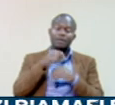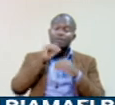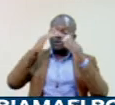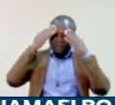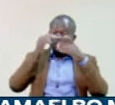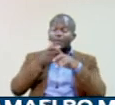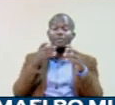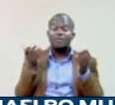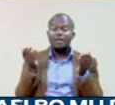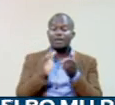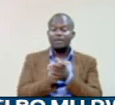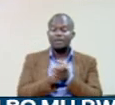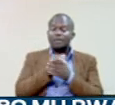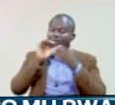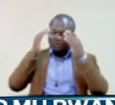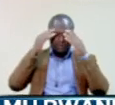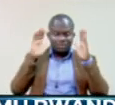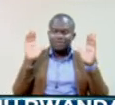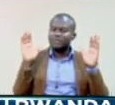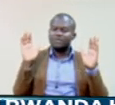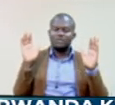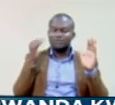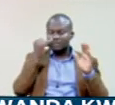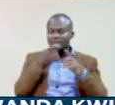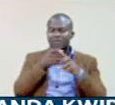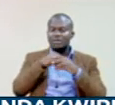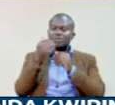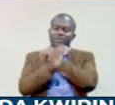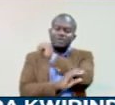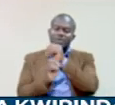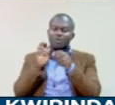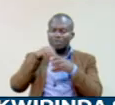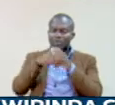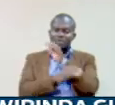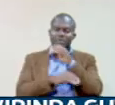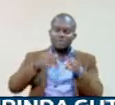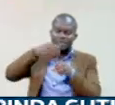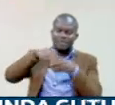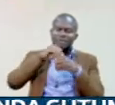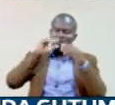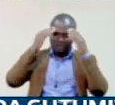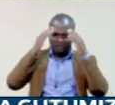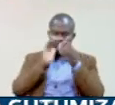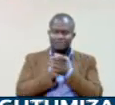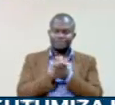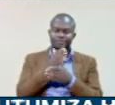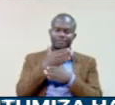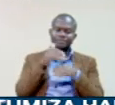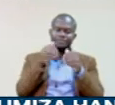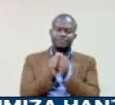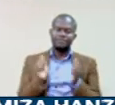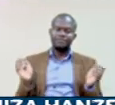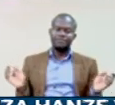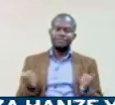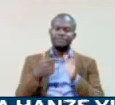gutuzaho babakuye nta gutuba tuzi nibuvuye hanze y'igihugu cyangwa ari mu gihugu nta gutubize Minisiteri y'ubuhinzi n'ubworozi